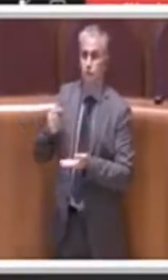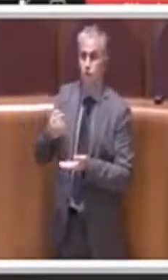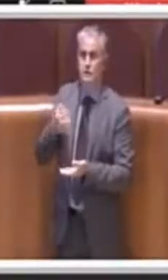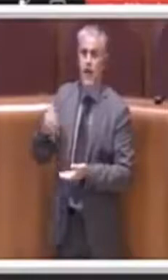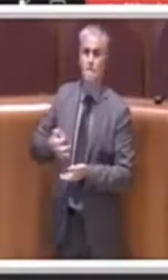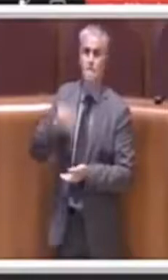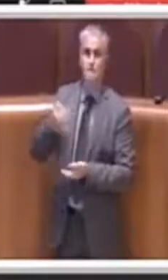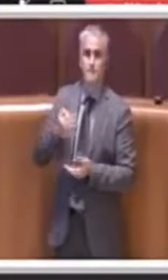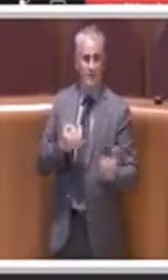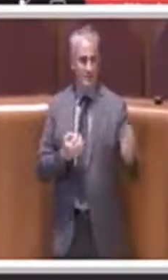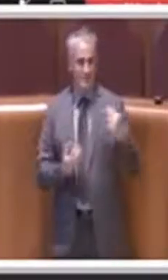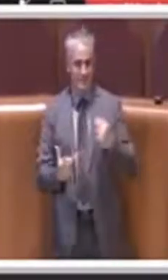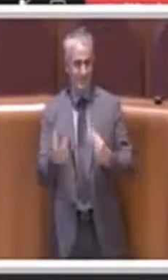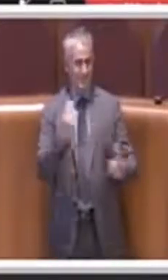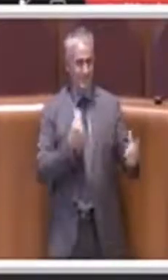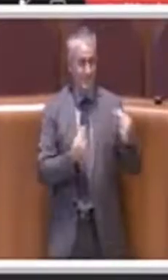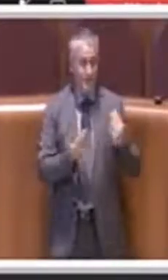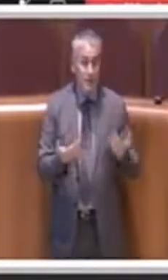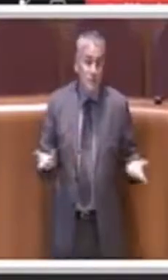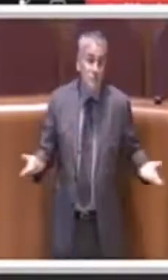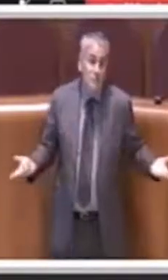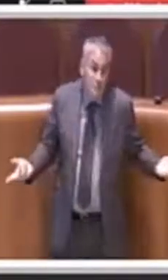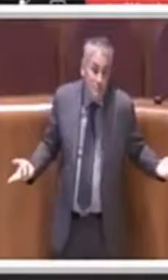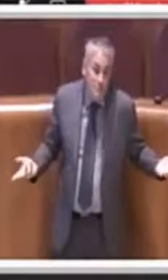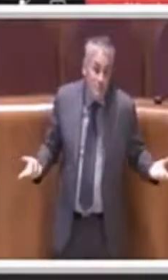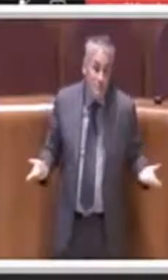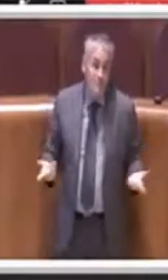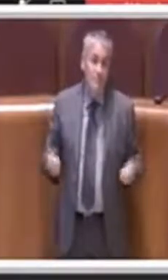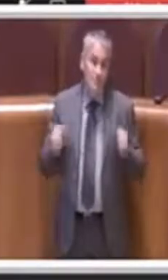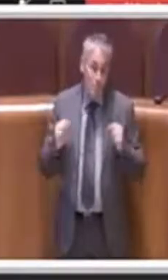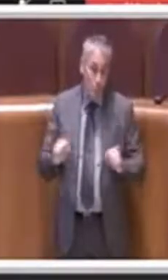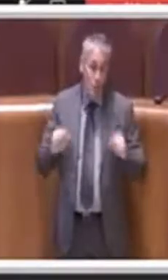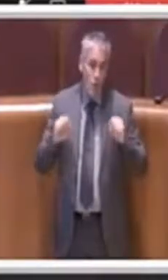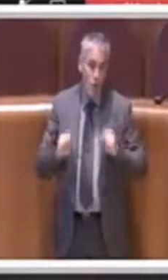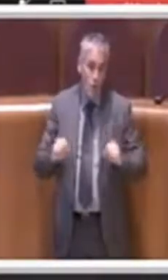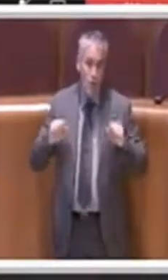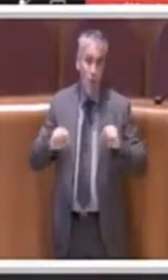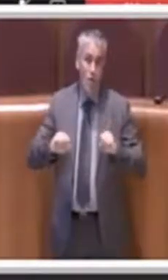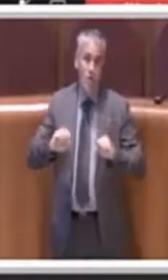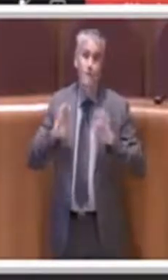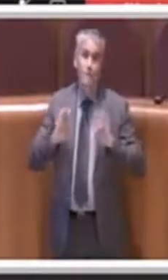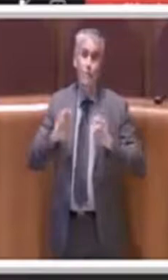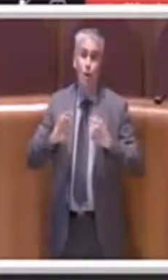bilancio. Probabilmente è un'attività fisiologica che capita in tutte le